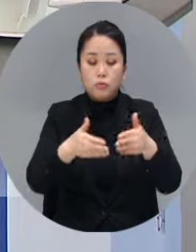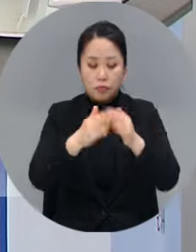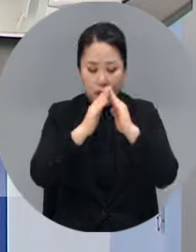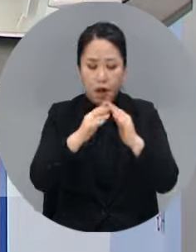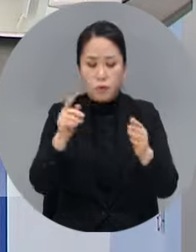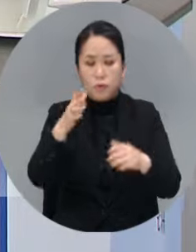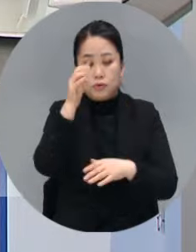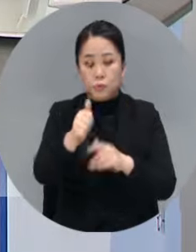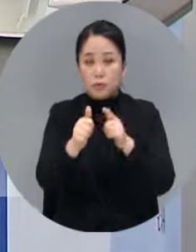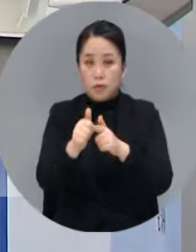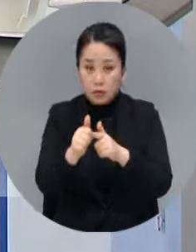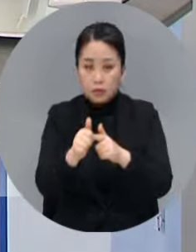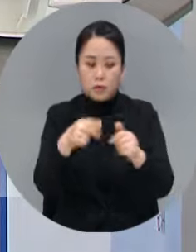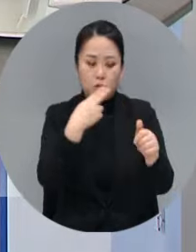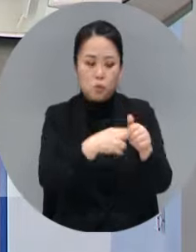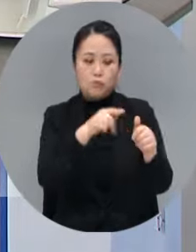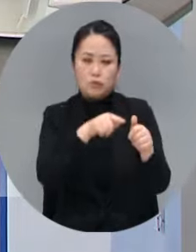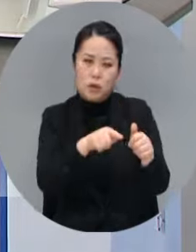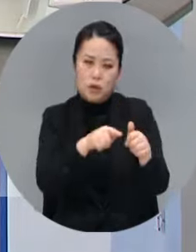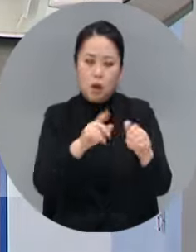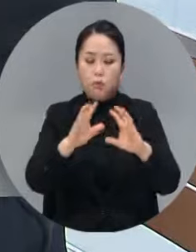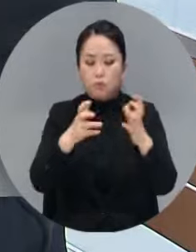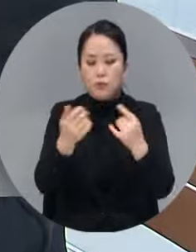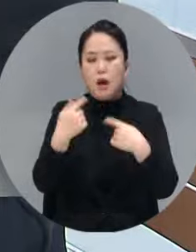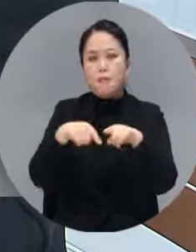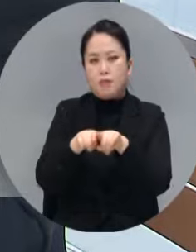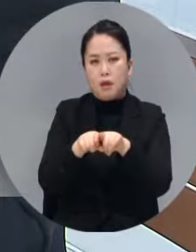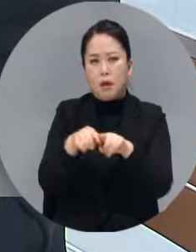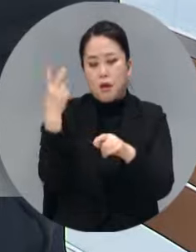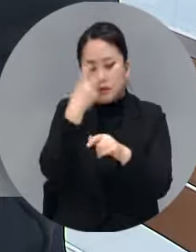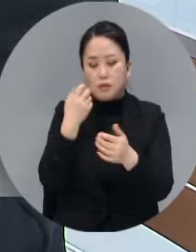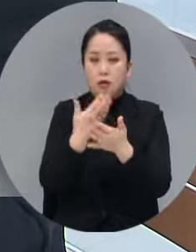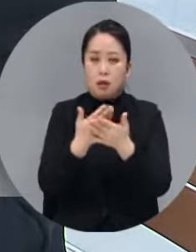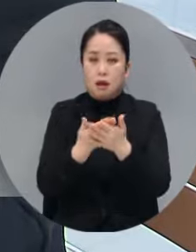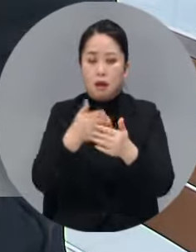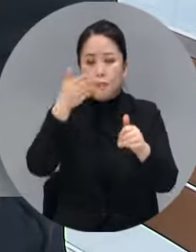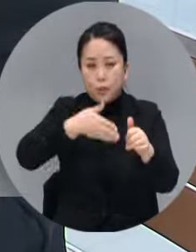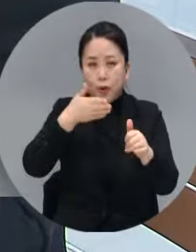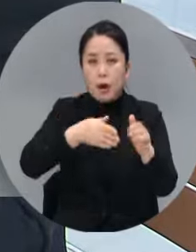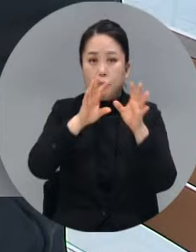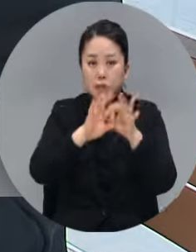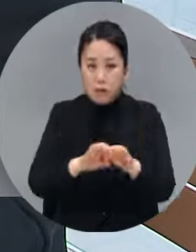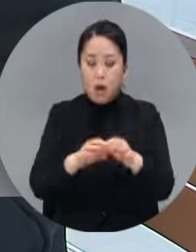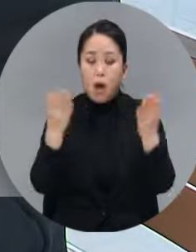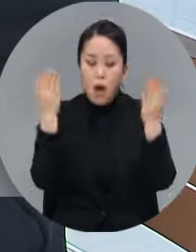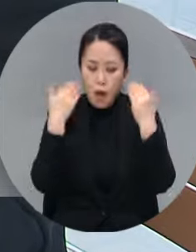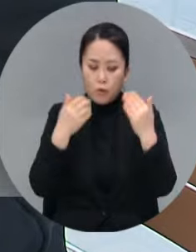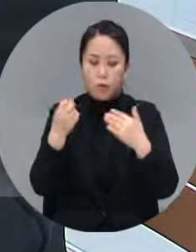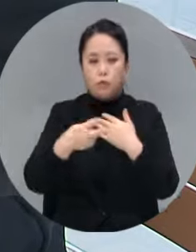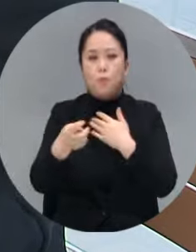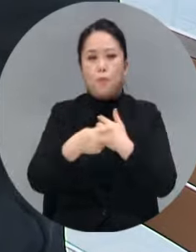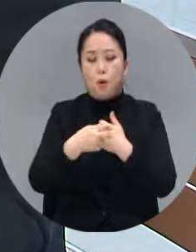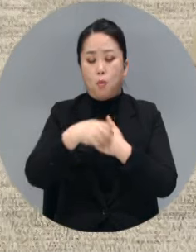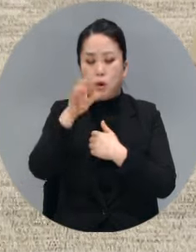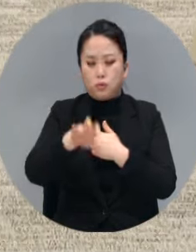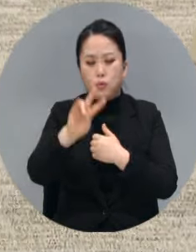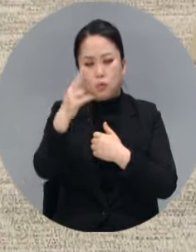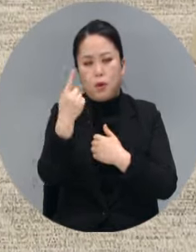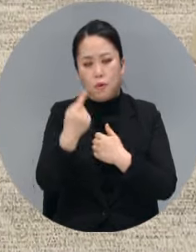교수들에게 국민 곁을 지켜달라고 호소하며 의대생과 전공의에게 학교와 병원으로 돌아와달라고